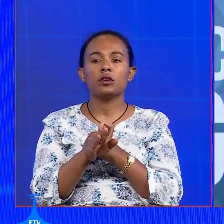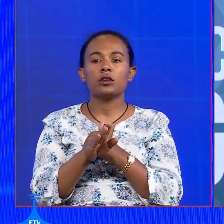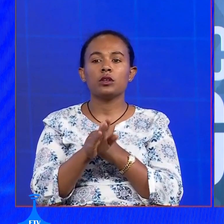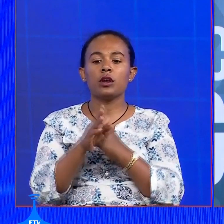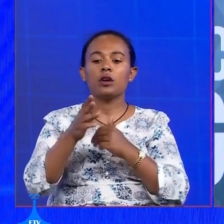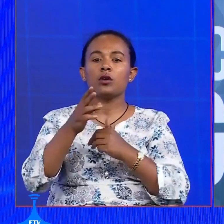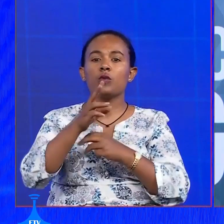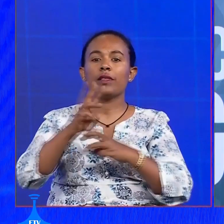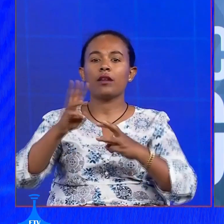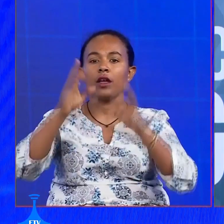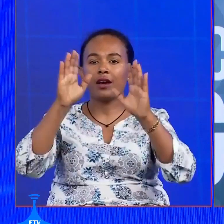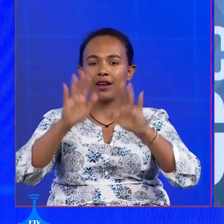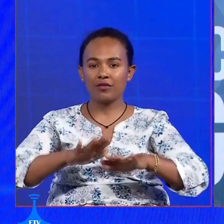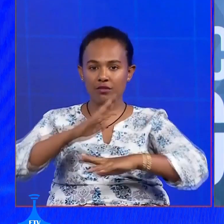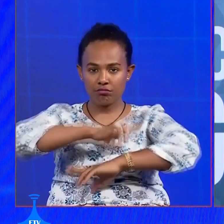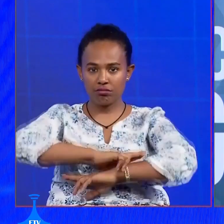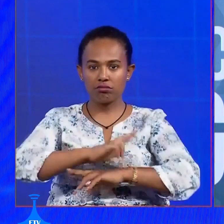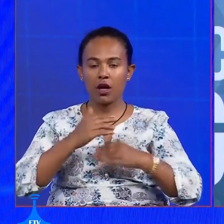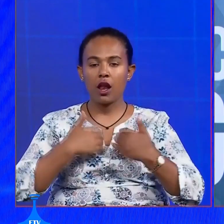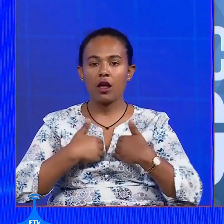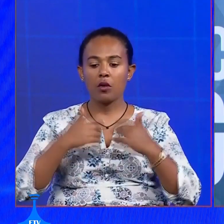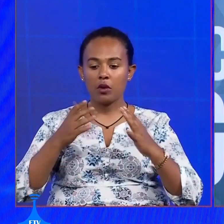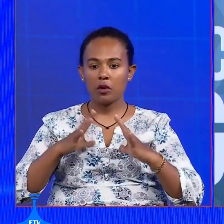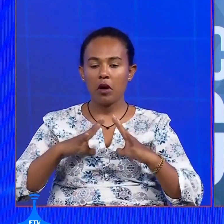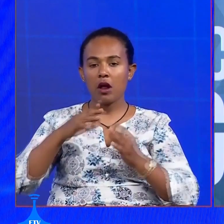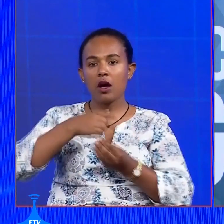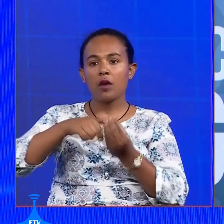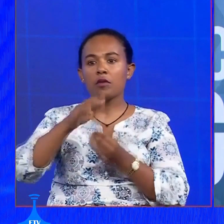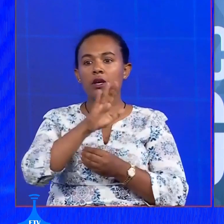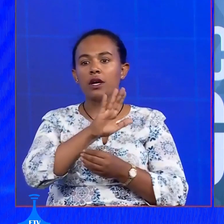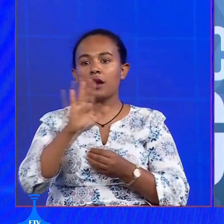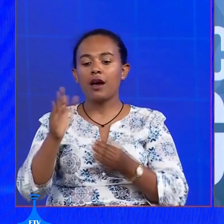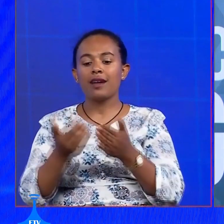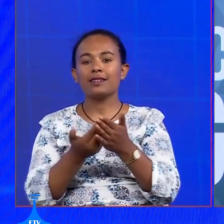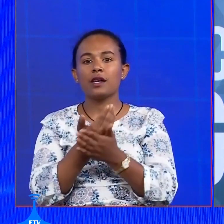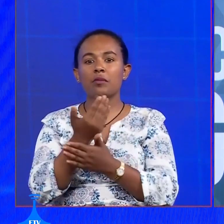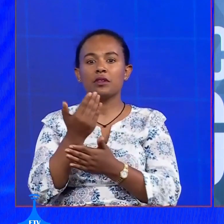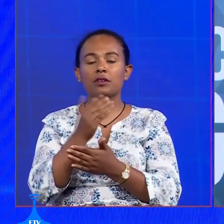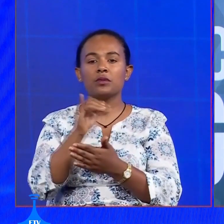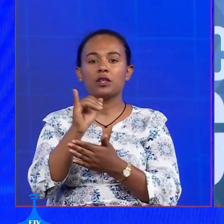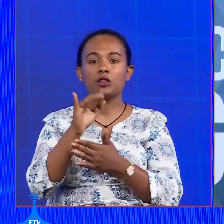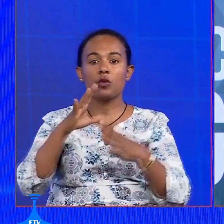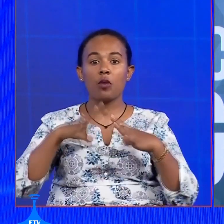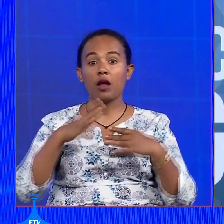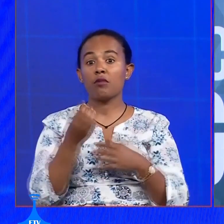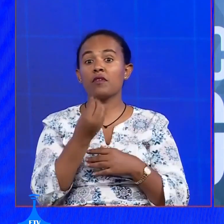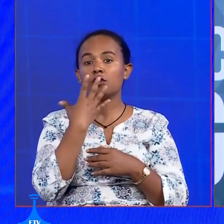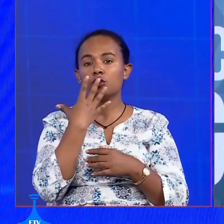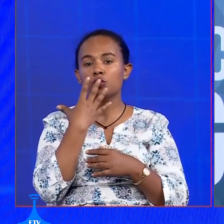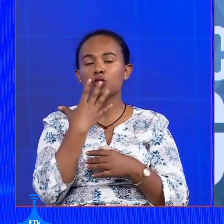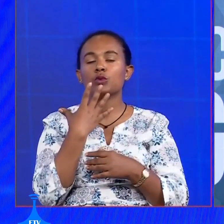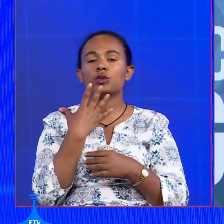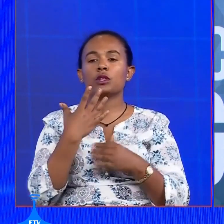ብሬክ አለ ኦልሞስት ወደ በዓል አከባቢ ገና የአዲስ አመት የመሳሰለው በዓል አከባቢ በፈረንጆቹ